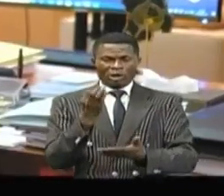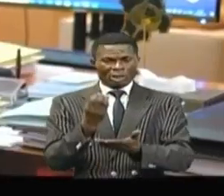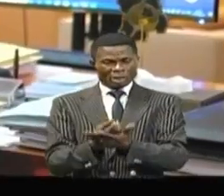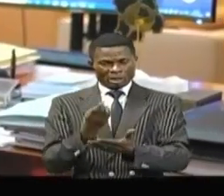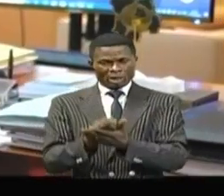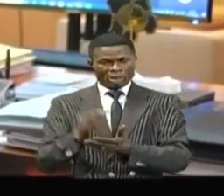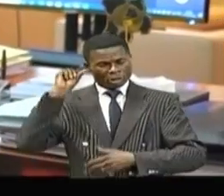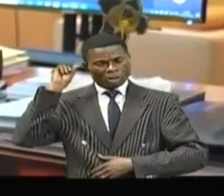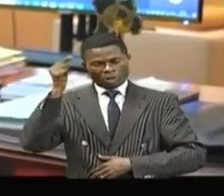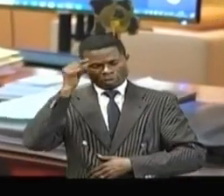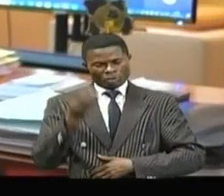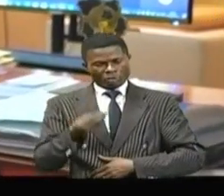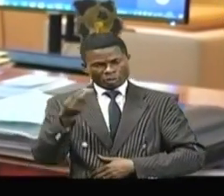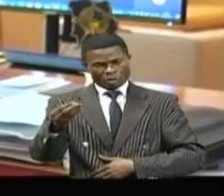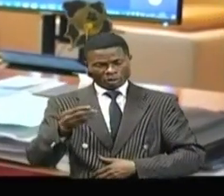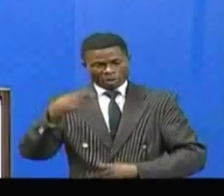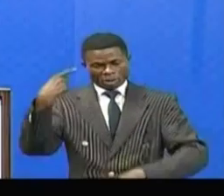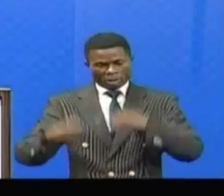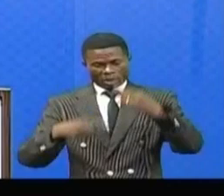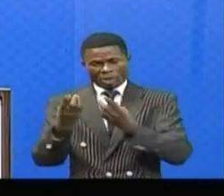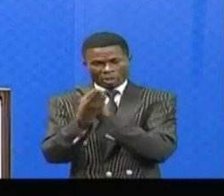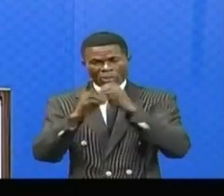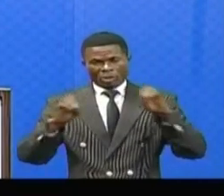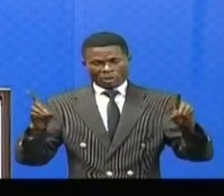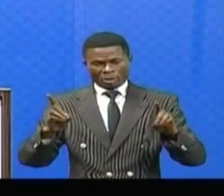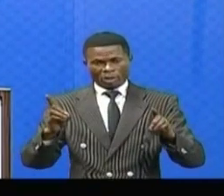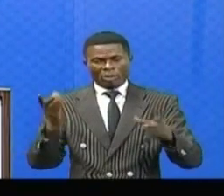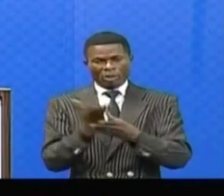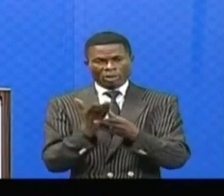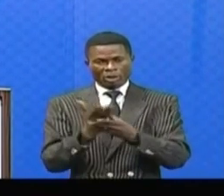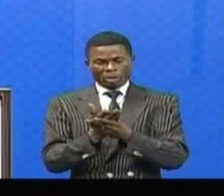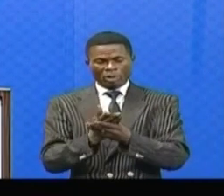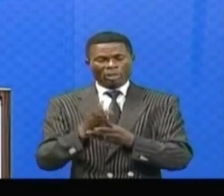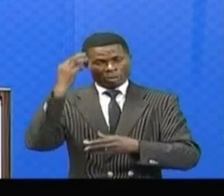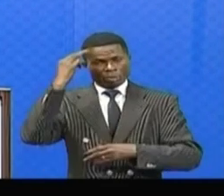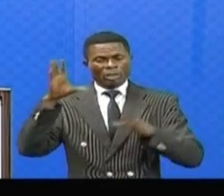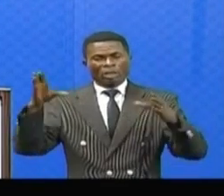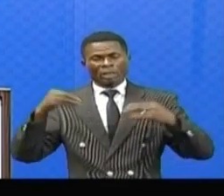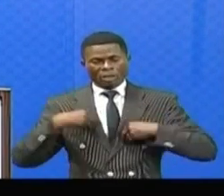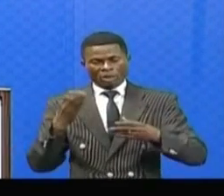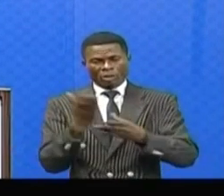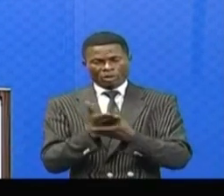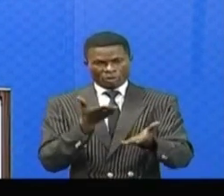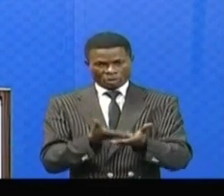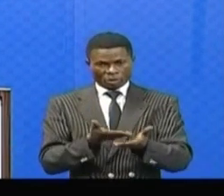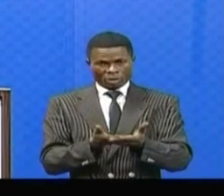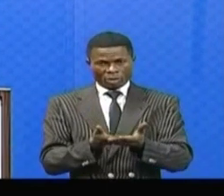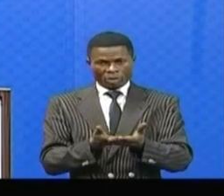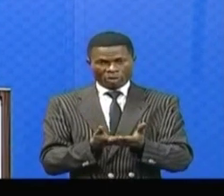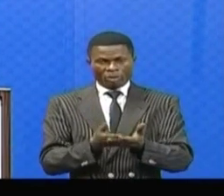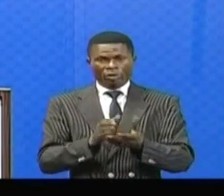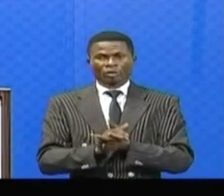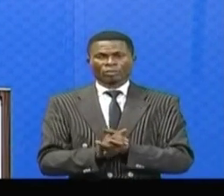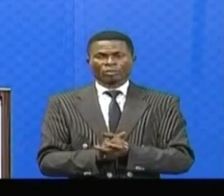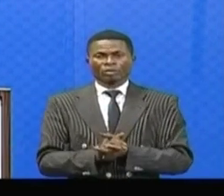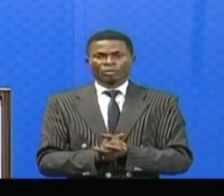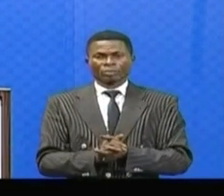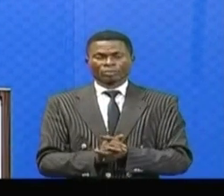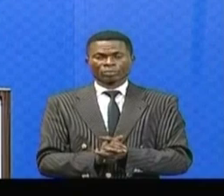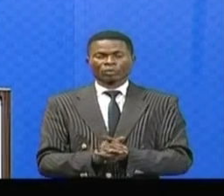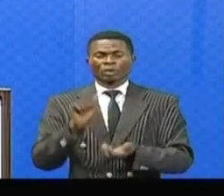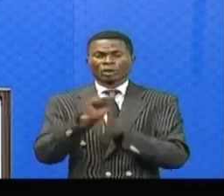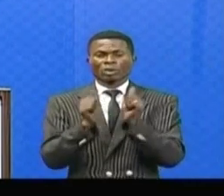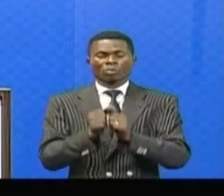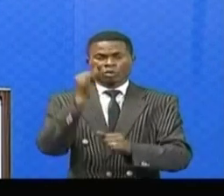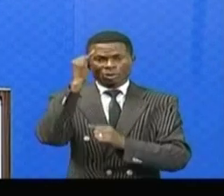du gouvernement. Après débat et délibération, le Conseil a adopté ces dossiers. Dernier